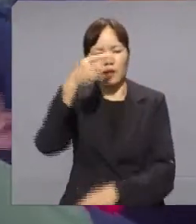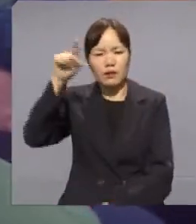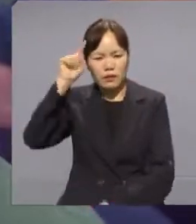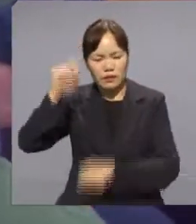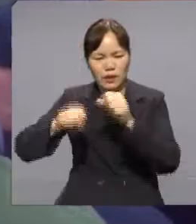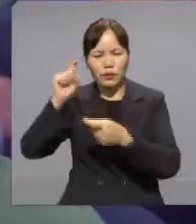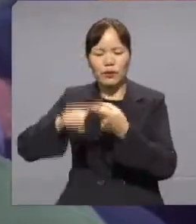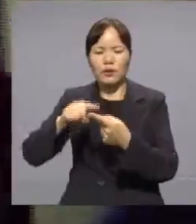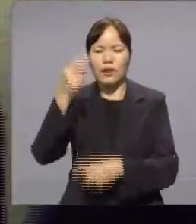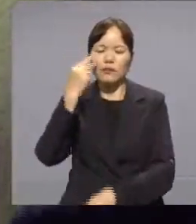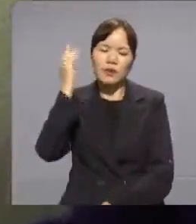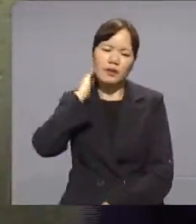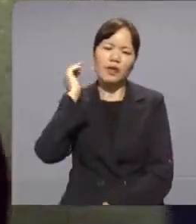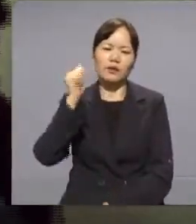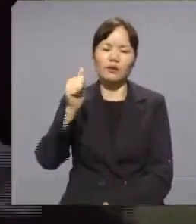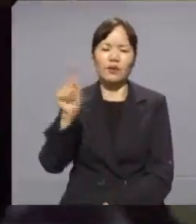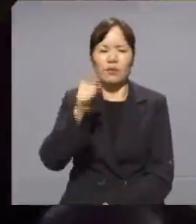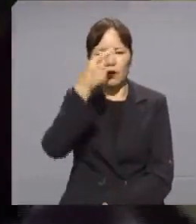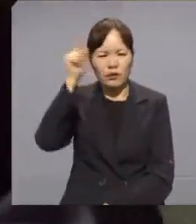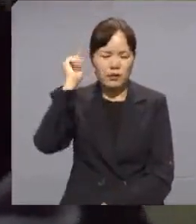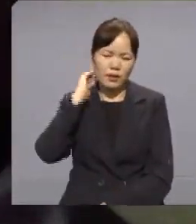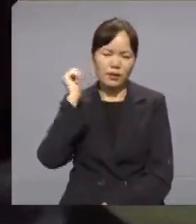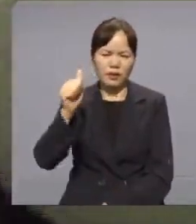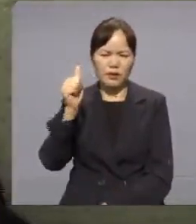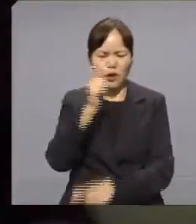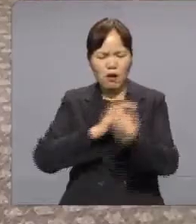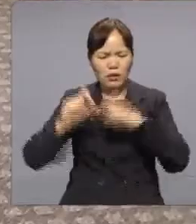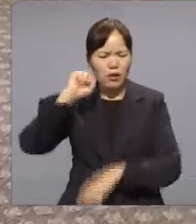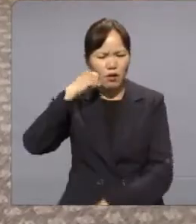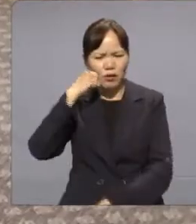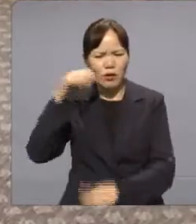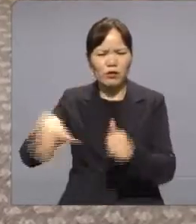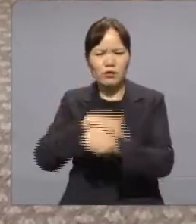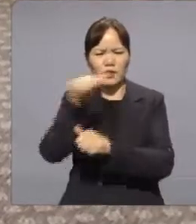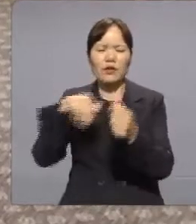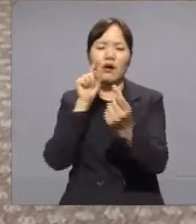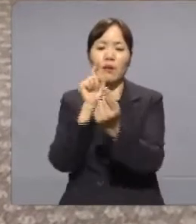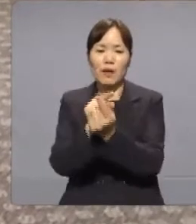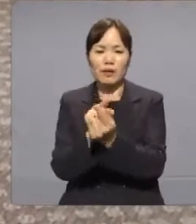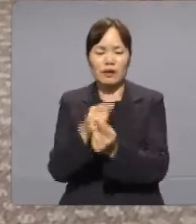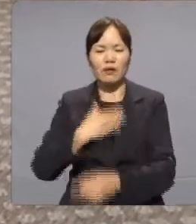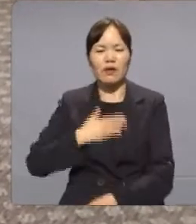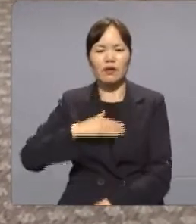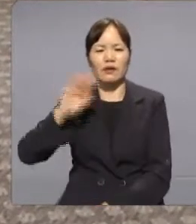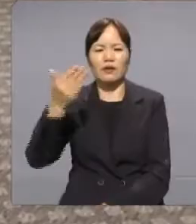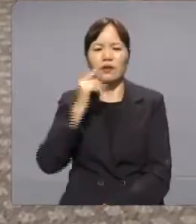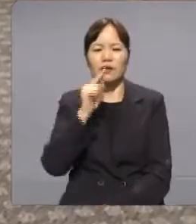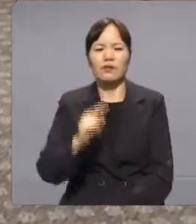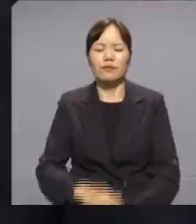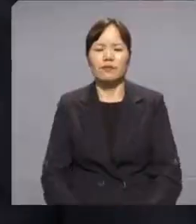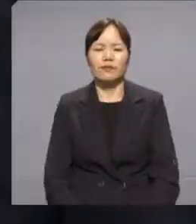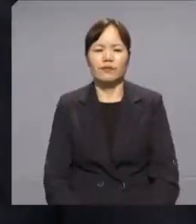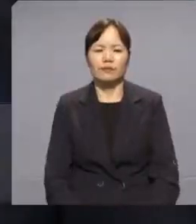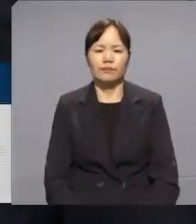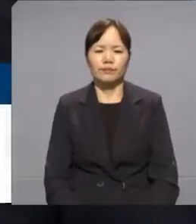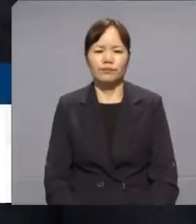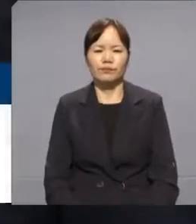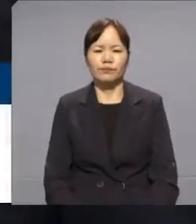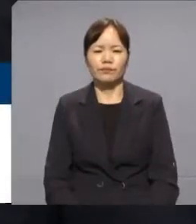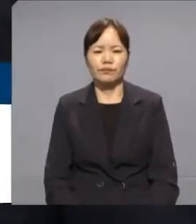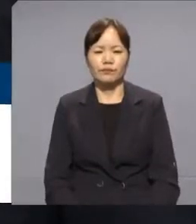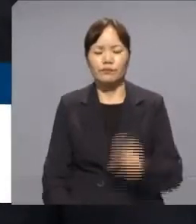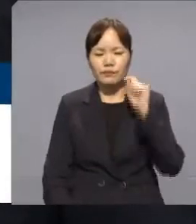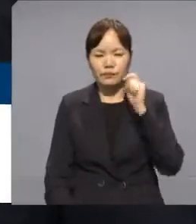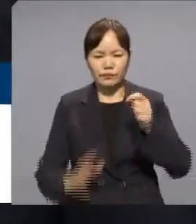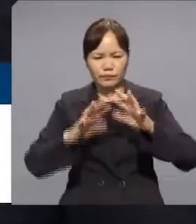조 바이든 미국 대통령은 푸틴 대통령이 갈수록 어려운 입장에 놓여 있음을 알게 됐다고 밝혔습니다. It seems his